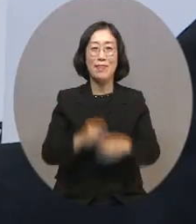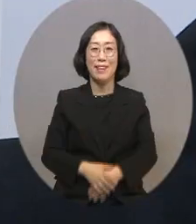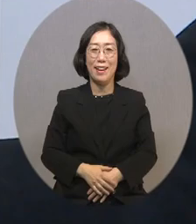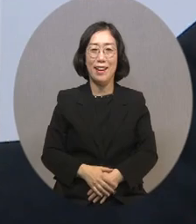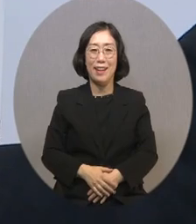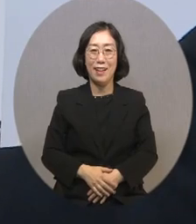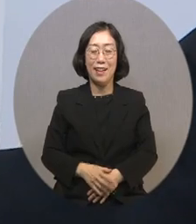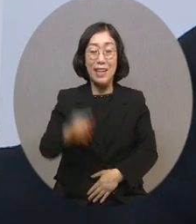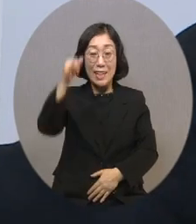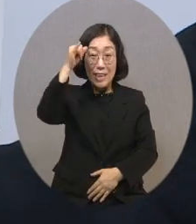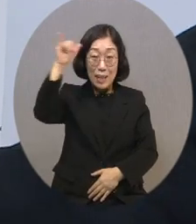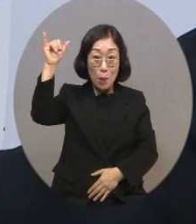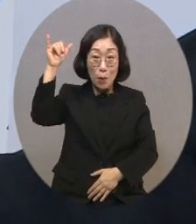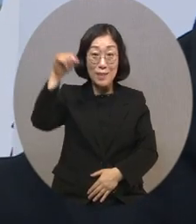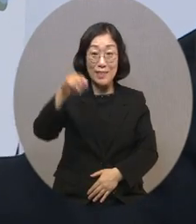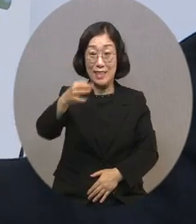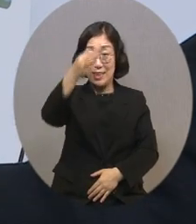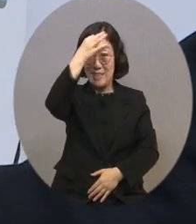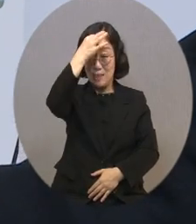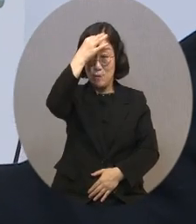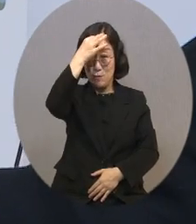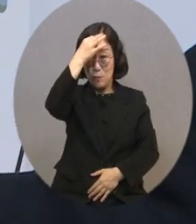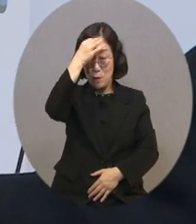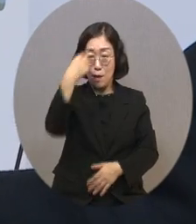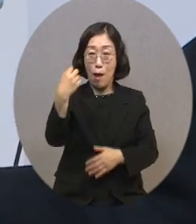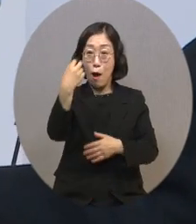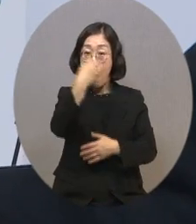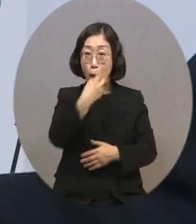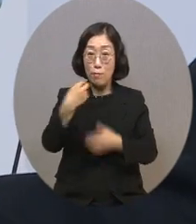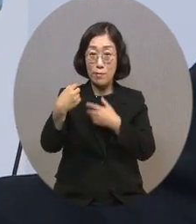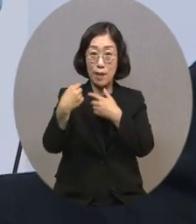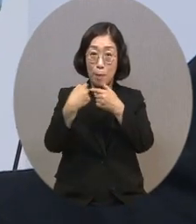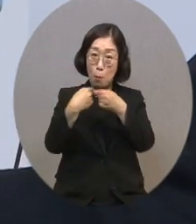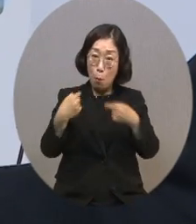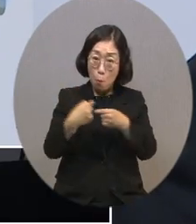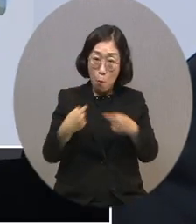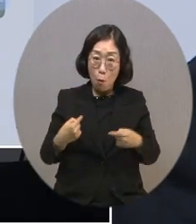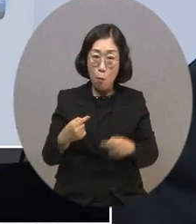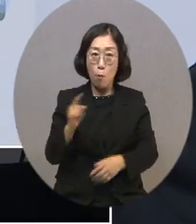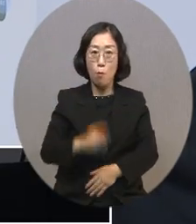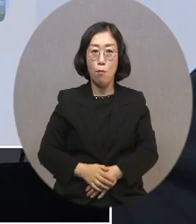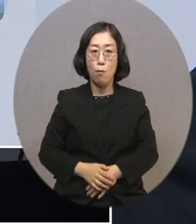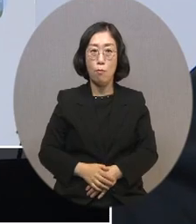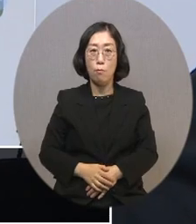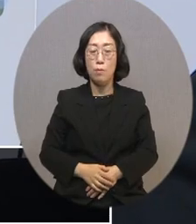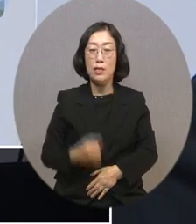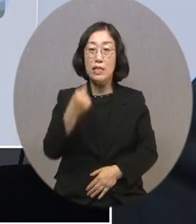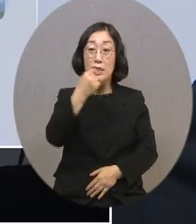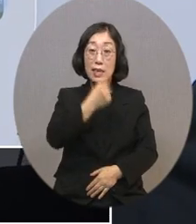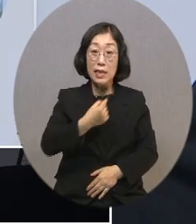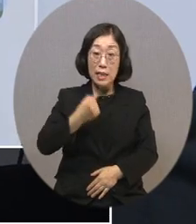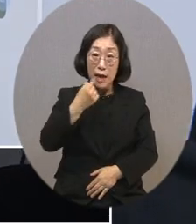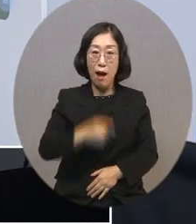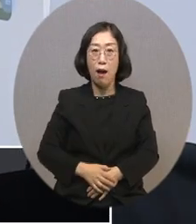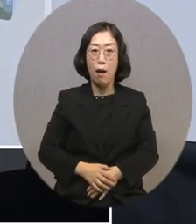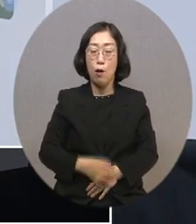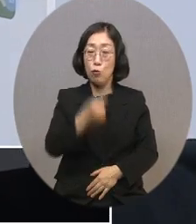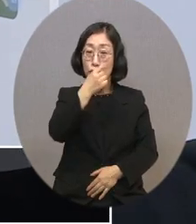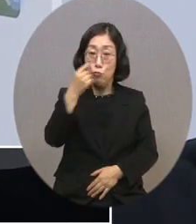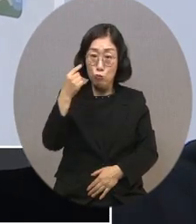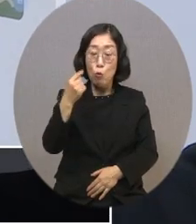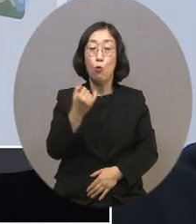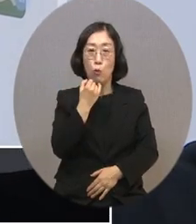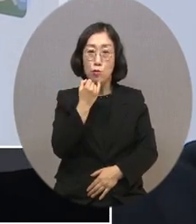저거 인공지능 통해서 네. 검사해 보셨는데 어떤 게 편한 것 같아요? 네, 치아도 내 이빨이고 눈도 뭐